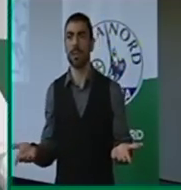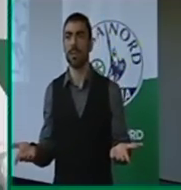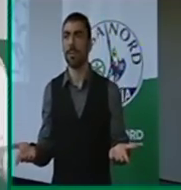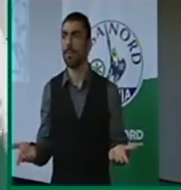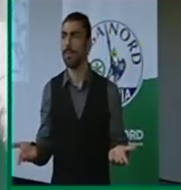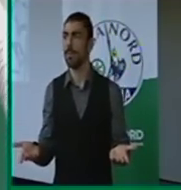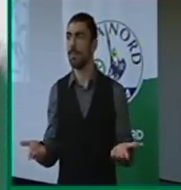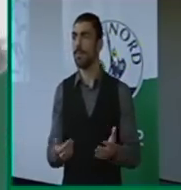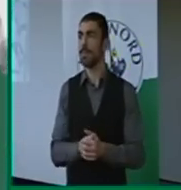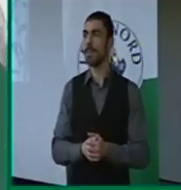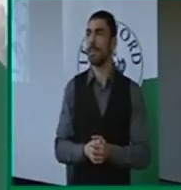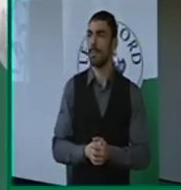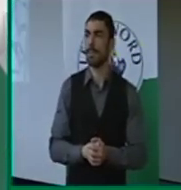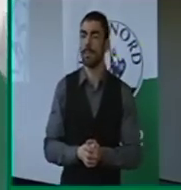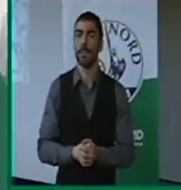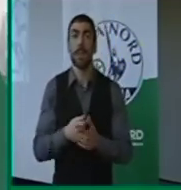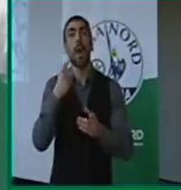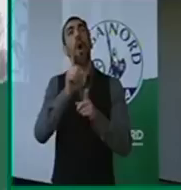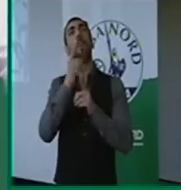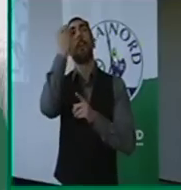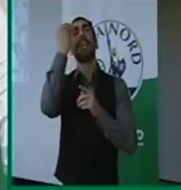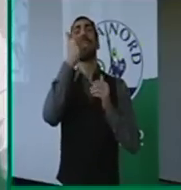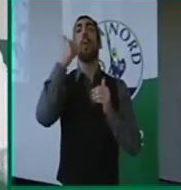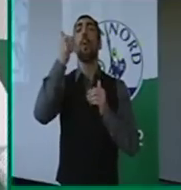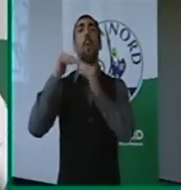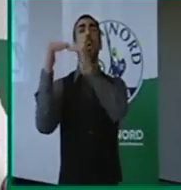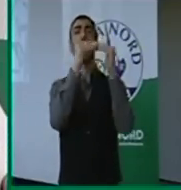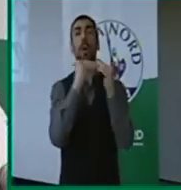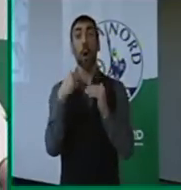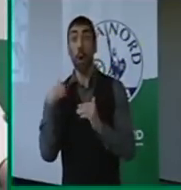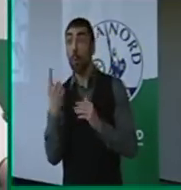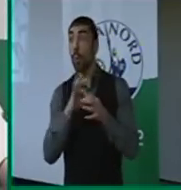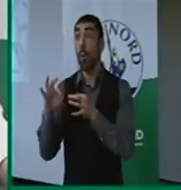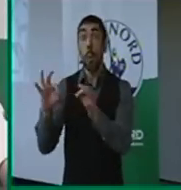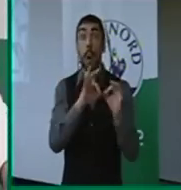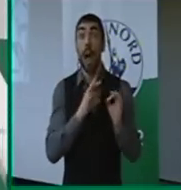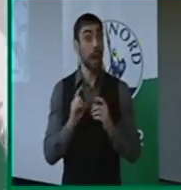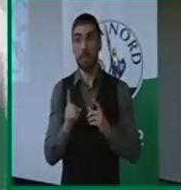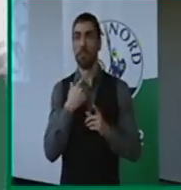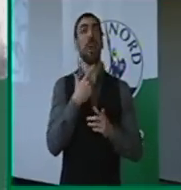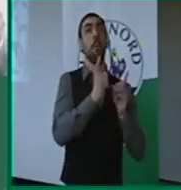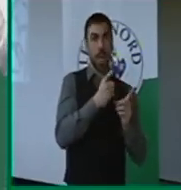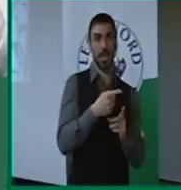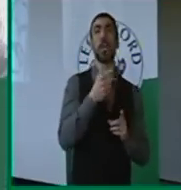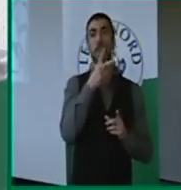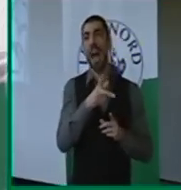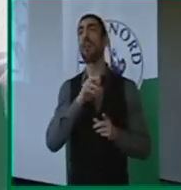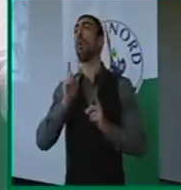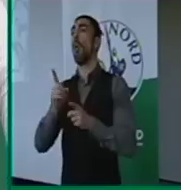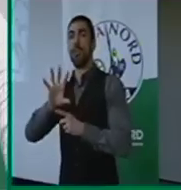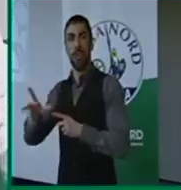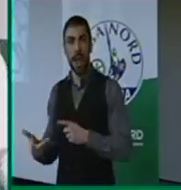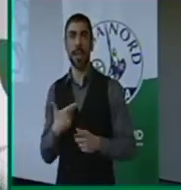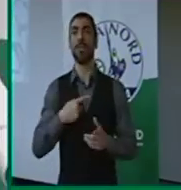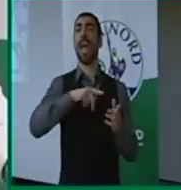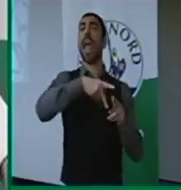regioni c'è il pensiero unico non siamo tutti uguali ci sono politici bravi e politici ladri ci sono